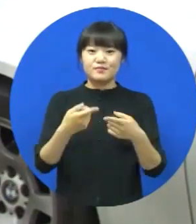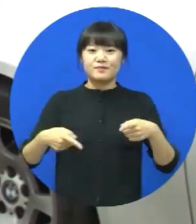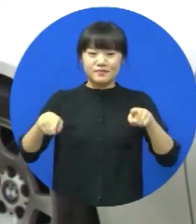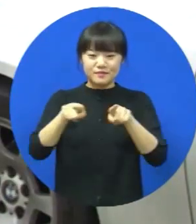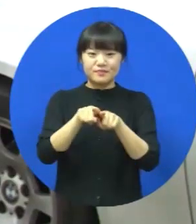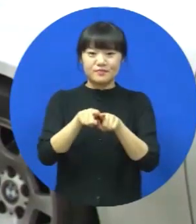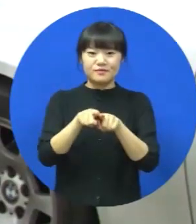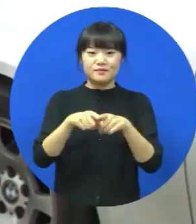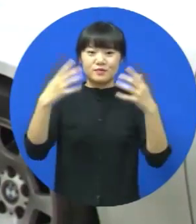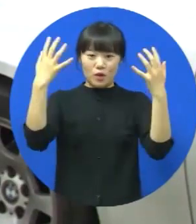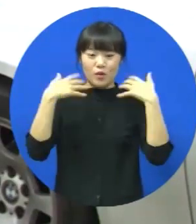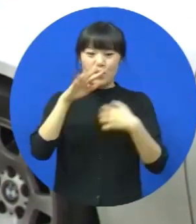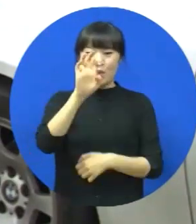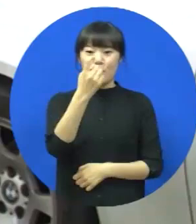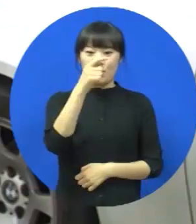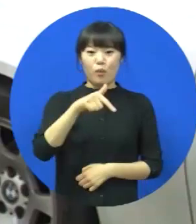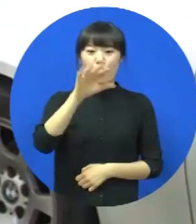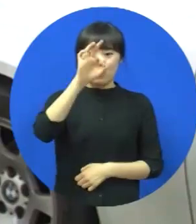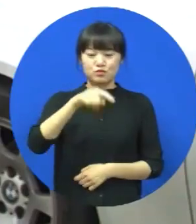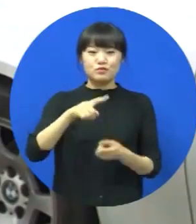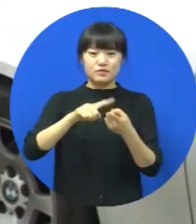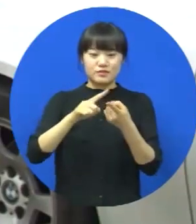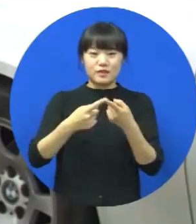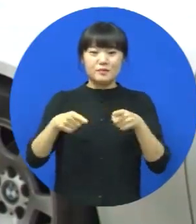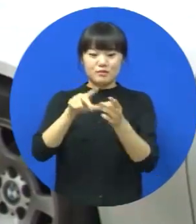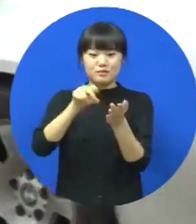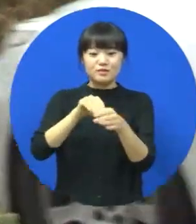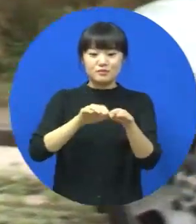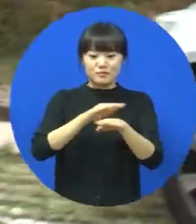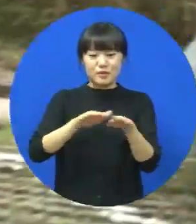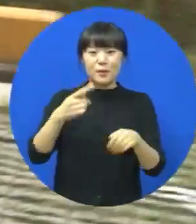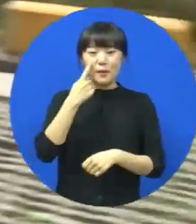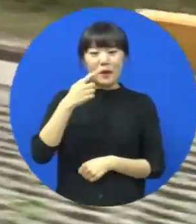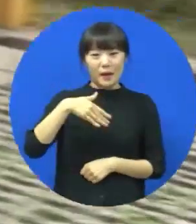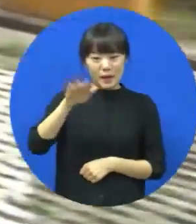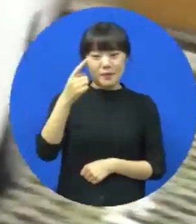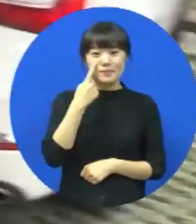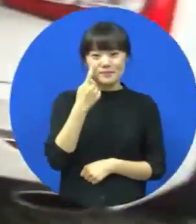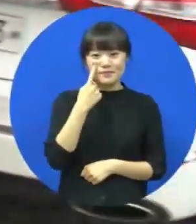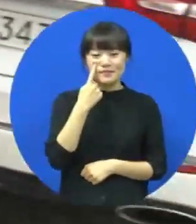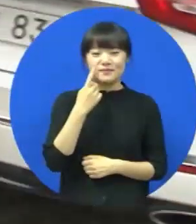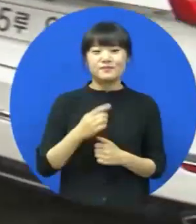함께 여름철 호우에 대해 퀴즈 풀러 가보실까요?